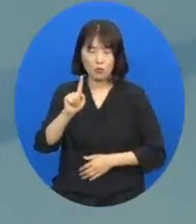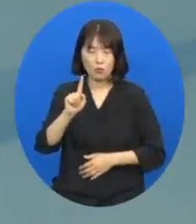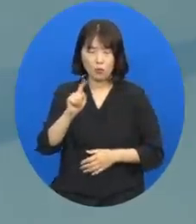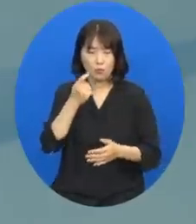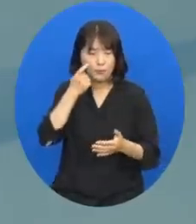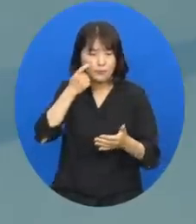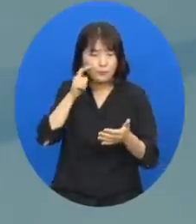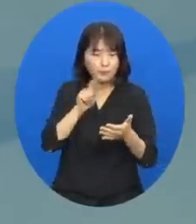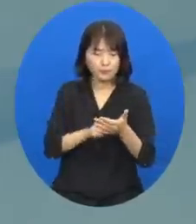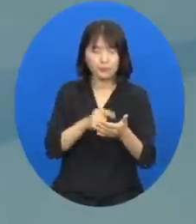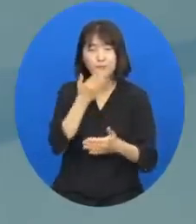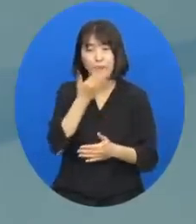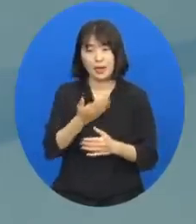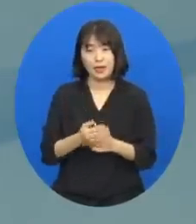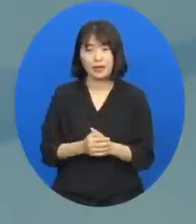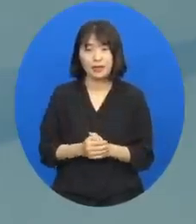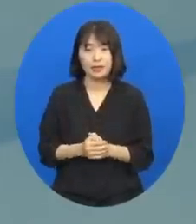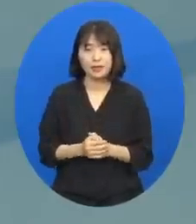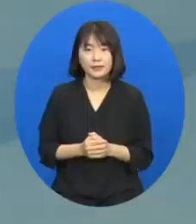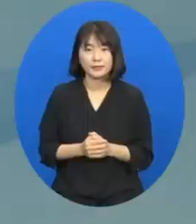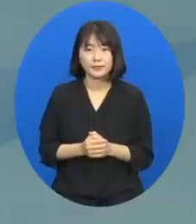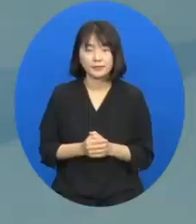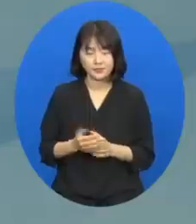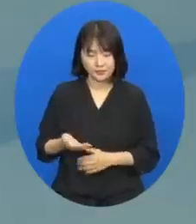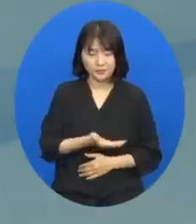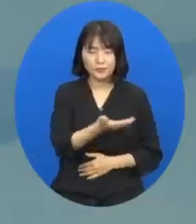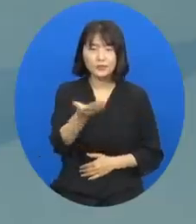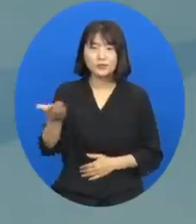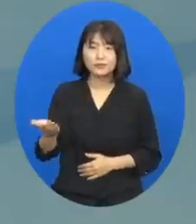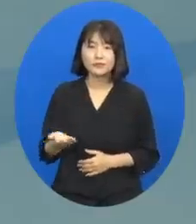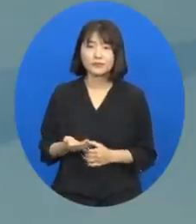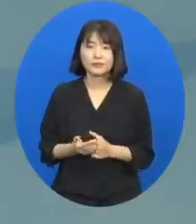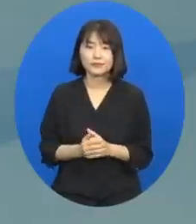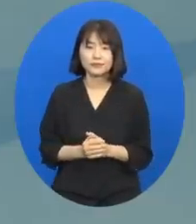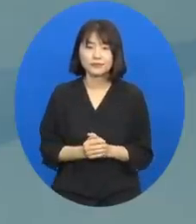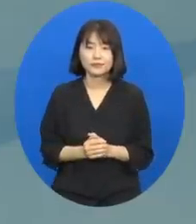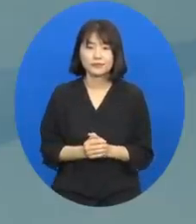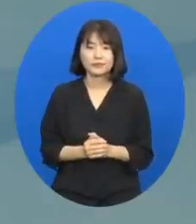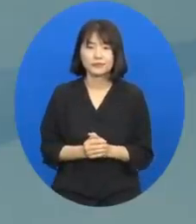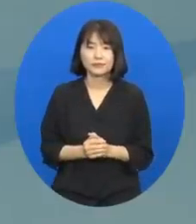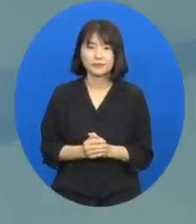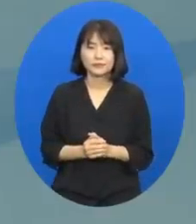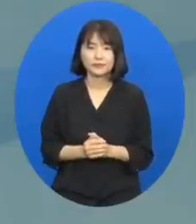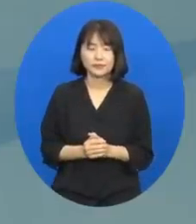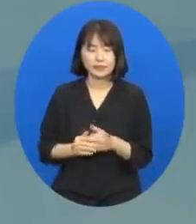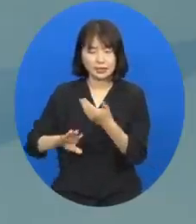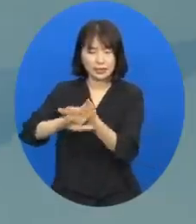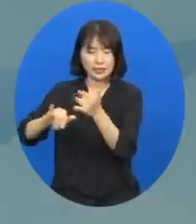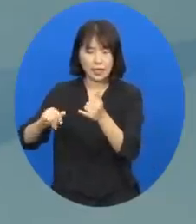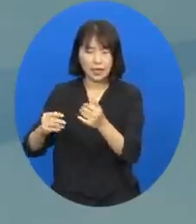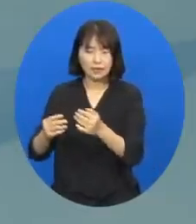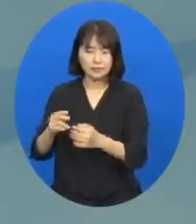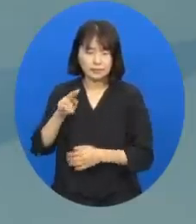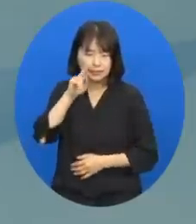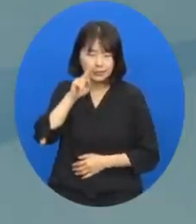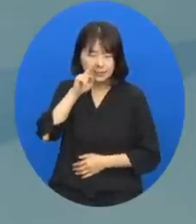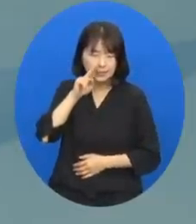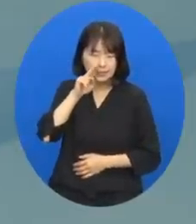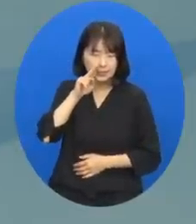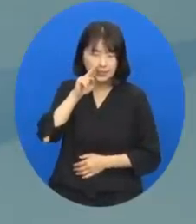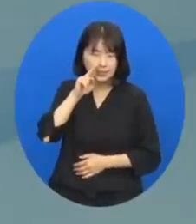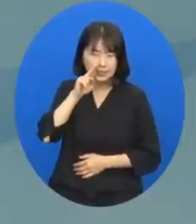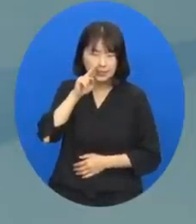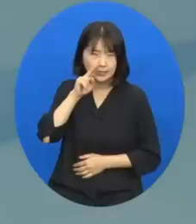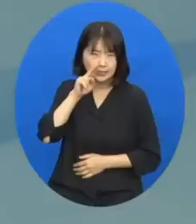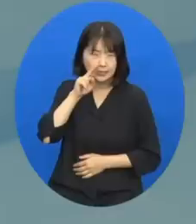하면 여러분들이 혹시 마다 그렇진 않겠지만 누군가를 시기하는 대상 한번 보시기 바랍니 깨끗해서